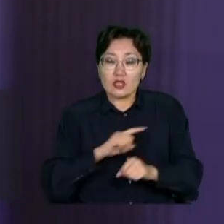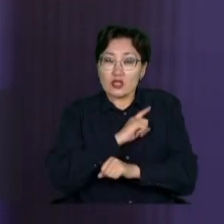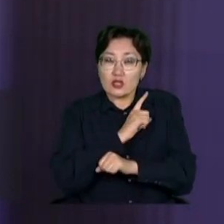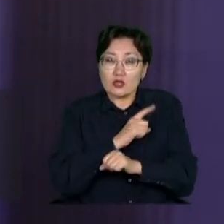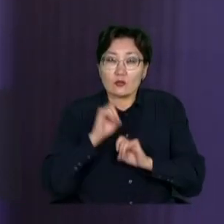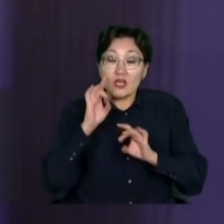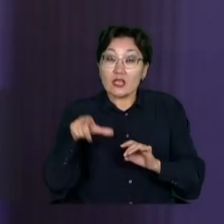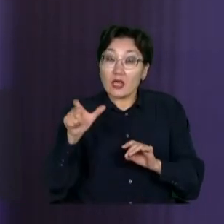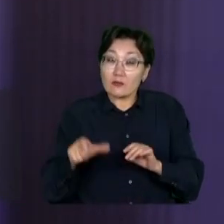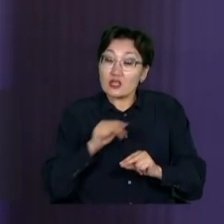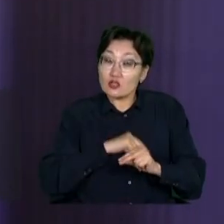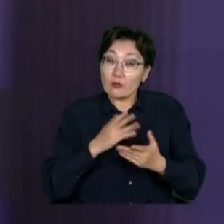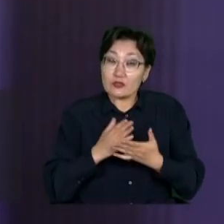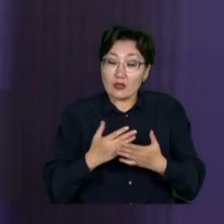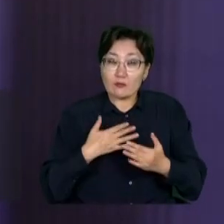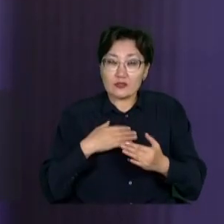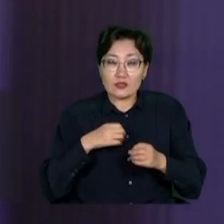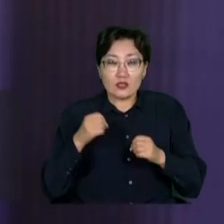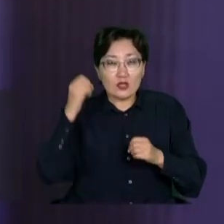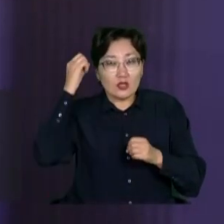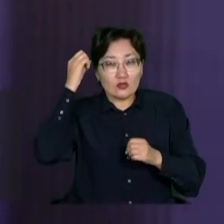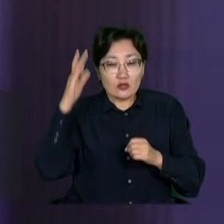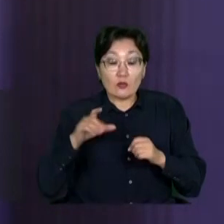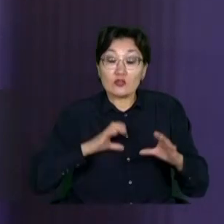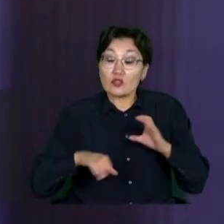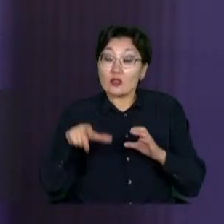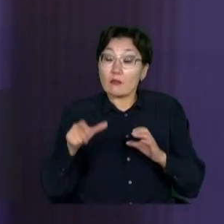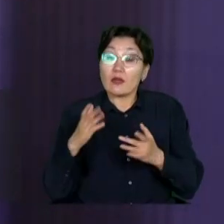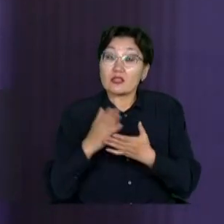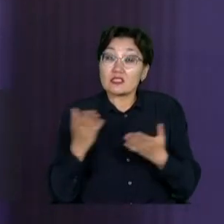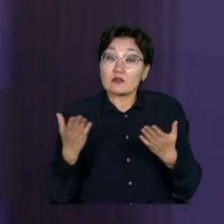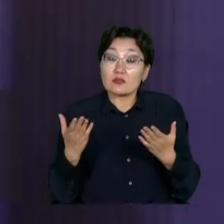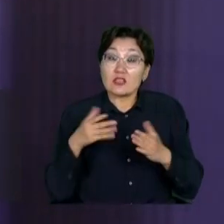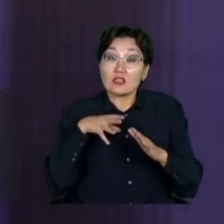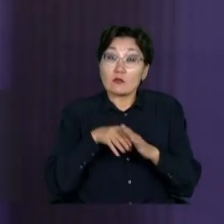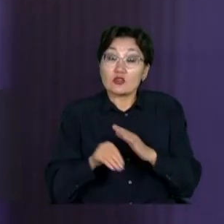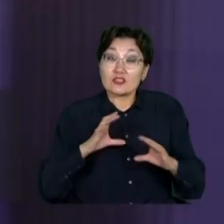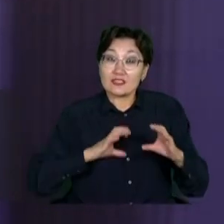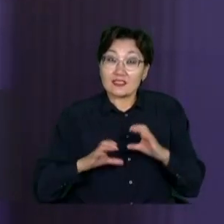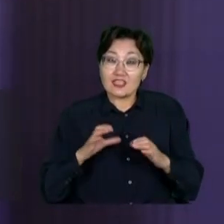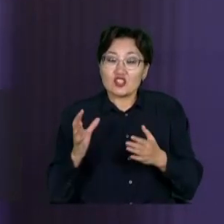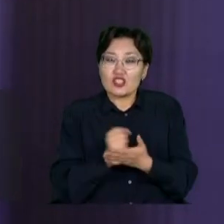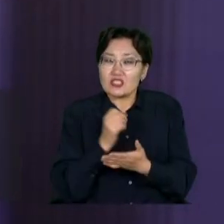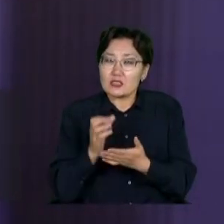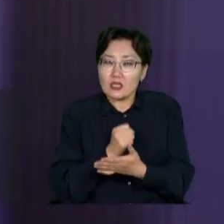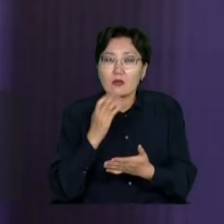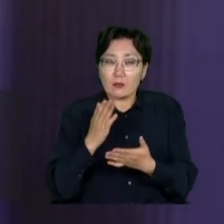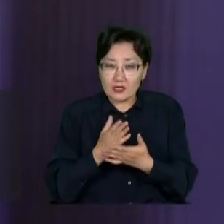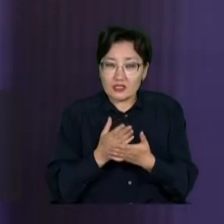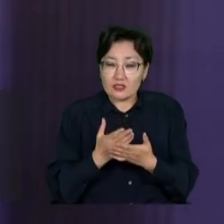болған, қандай бізде мықты білімгерлер болған, соның ішінде қандай біздің университетіміздің жетістіктері бар